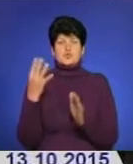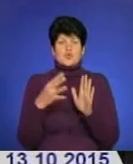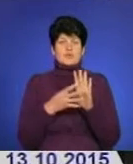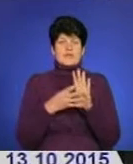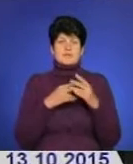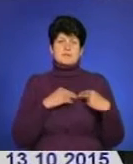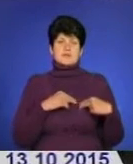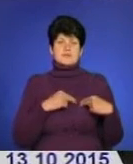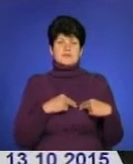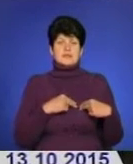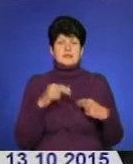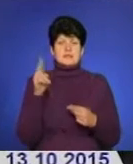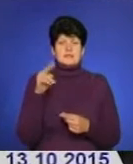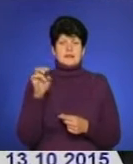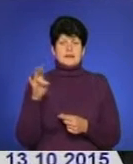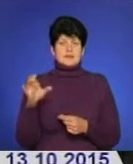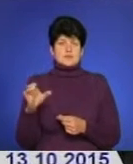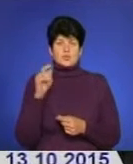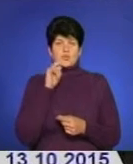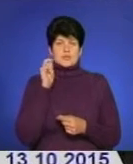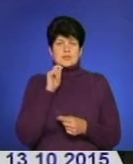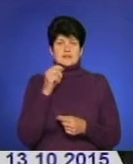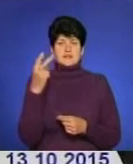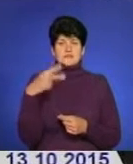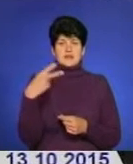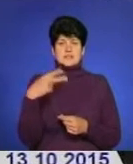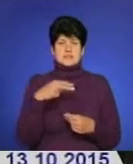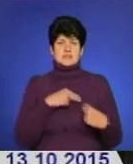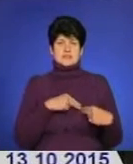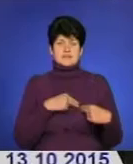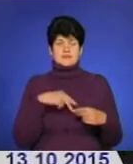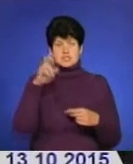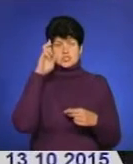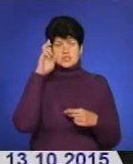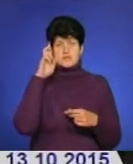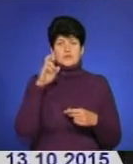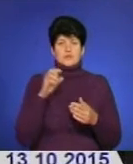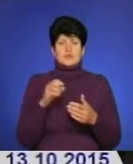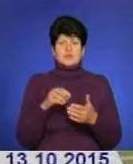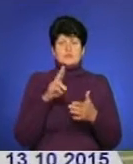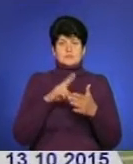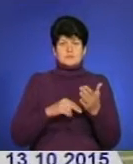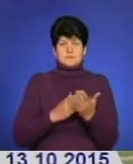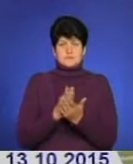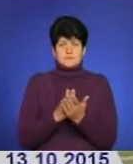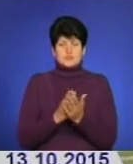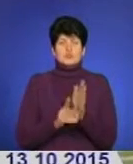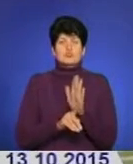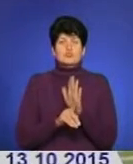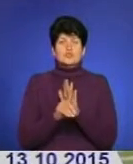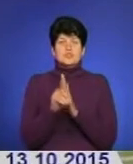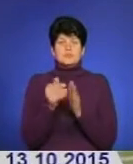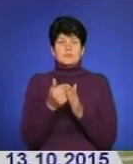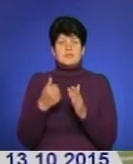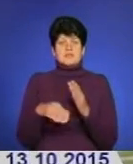працівників ДСНС України, також 20 працівників Державної фіскальної служби. З початку